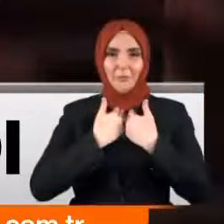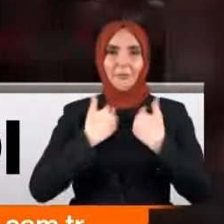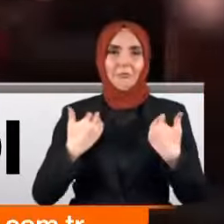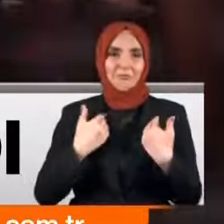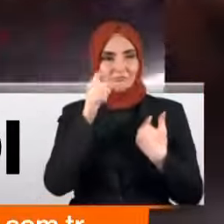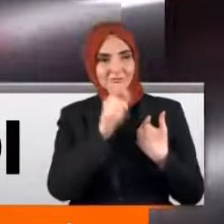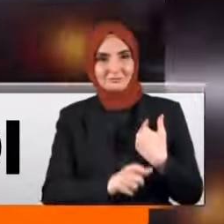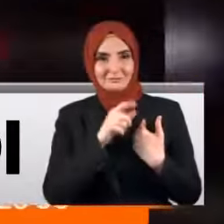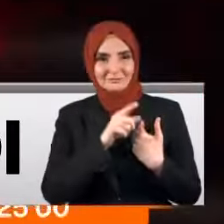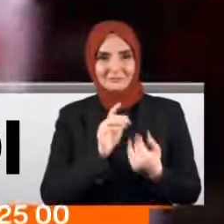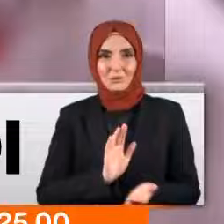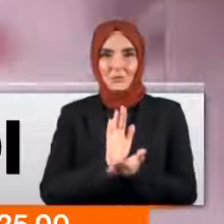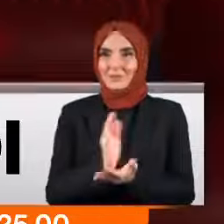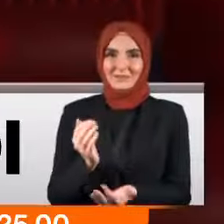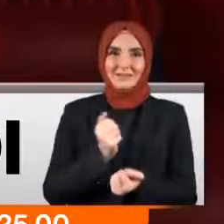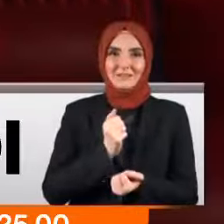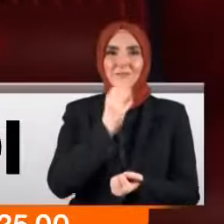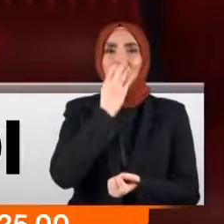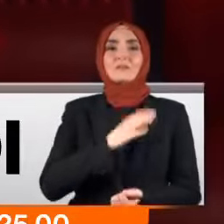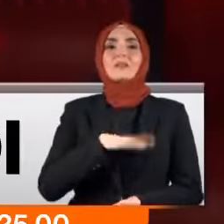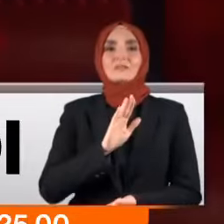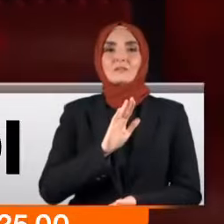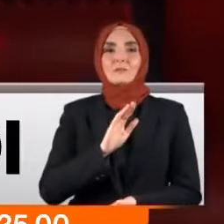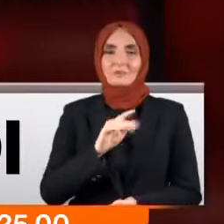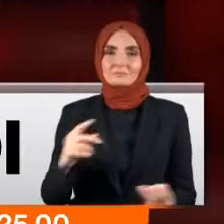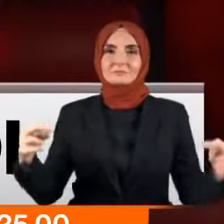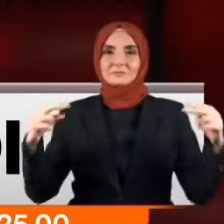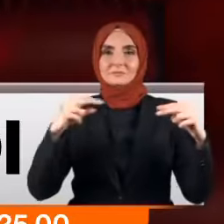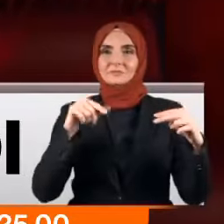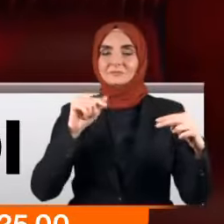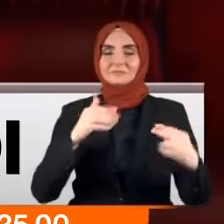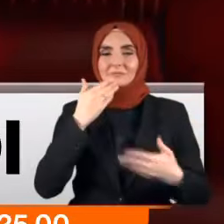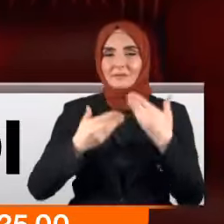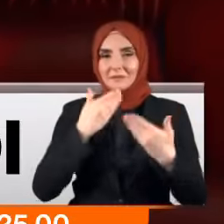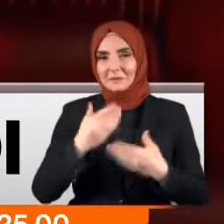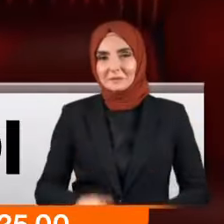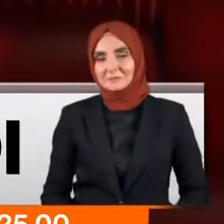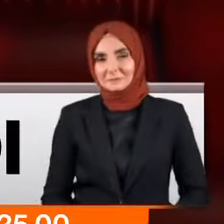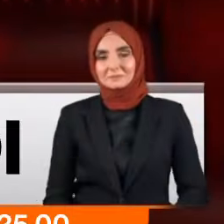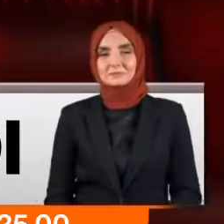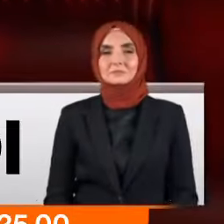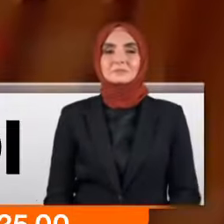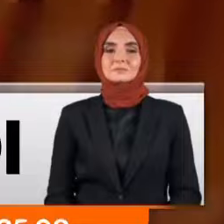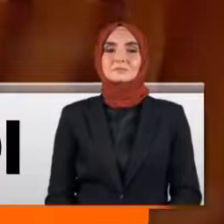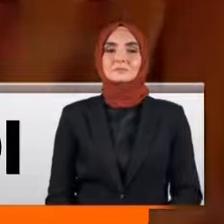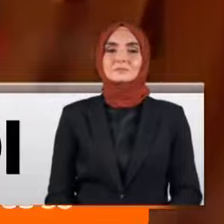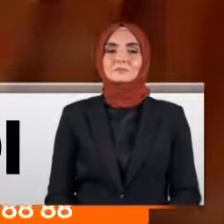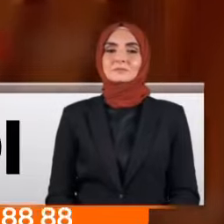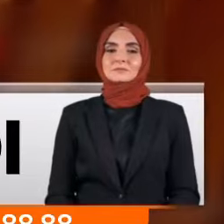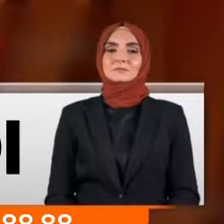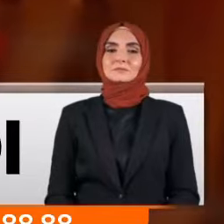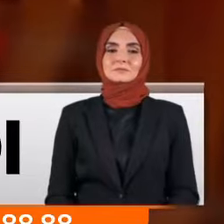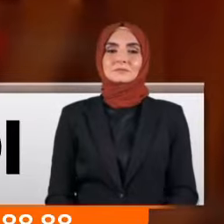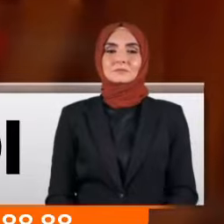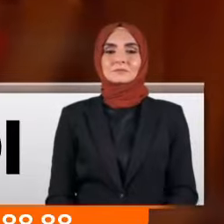beklemediğini çıktığı sahnede itiraf etti. This is wrong for a number of reasons. I'm a little drunk.